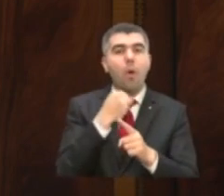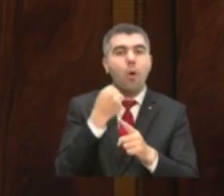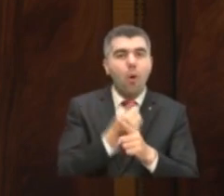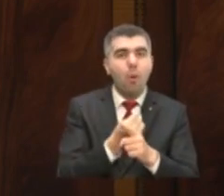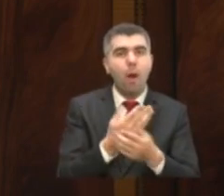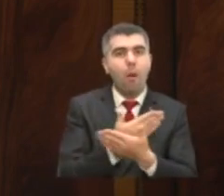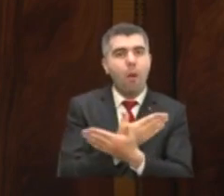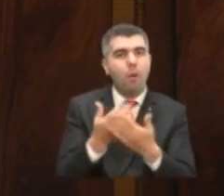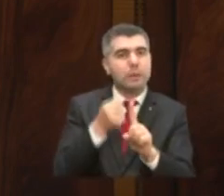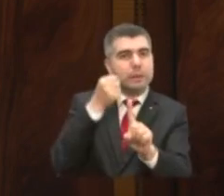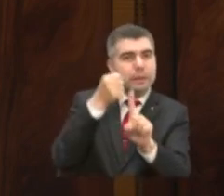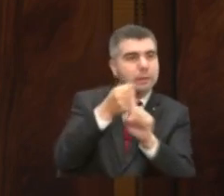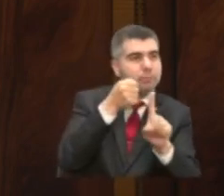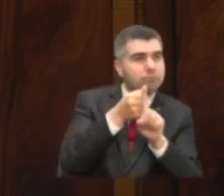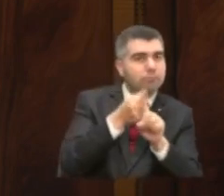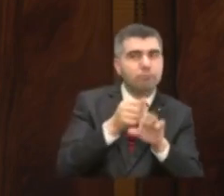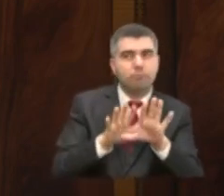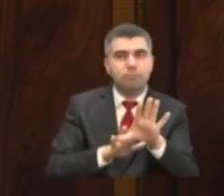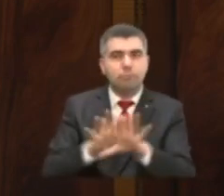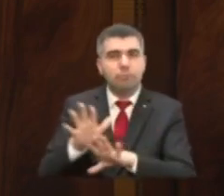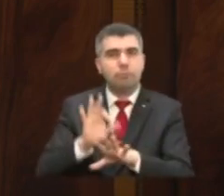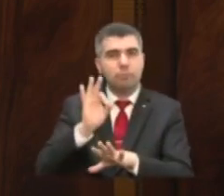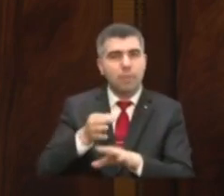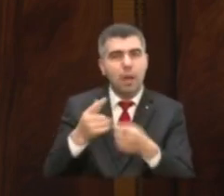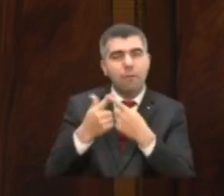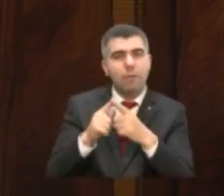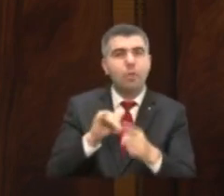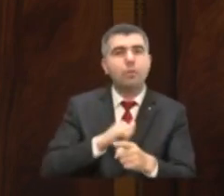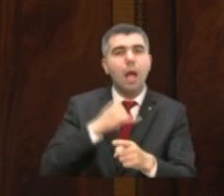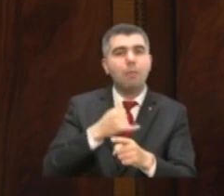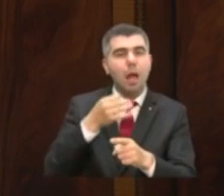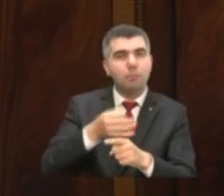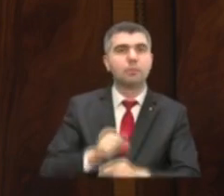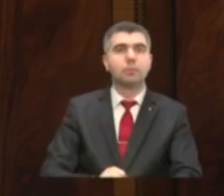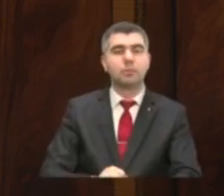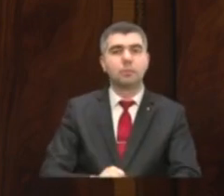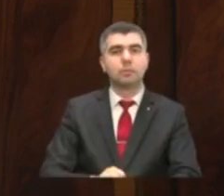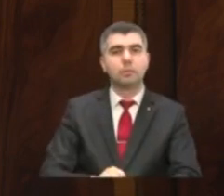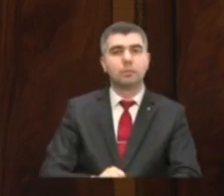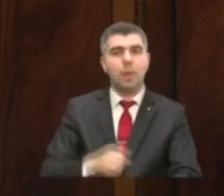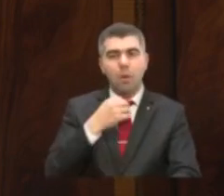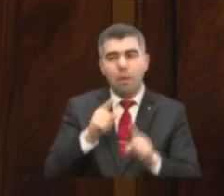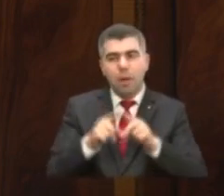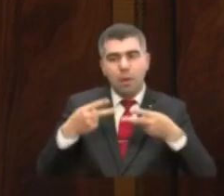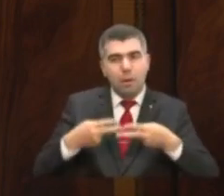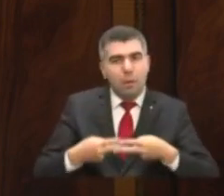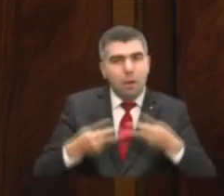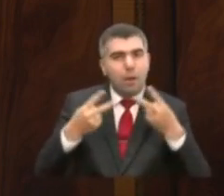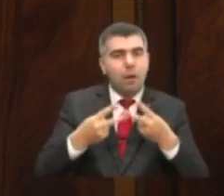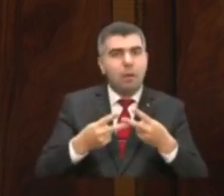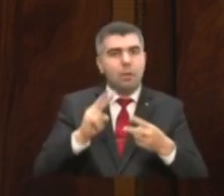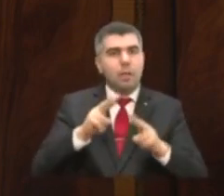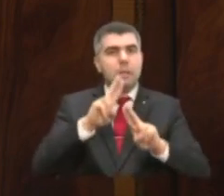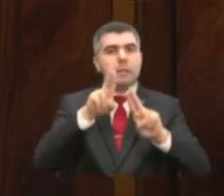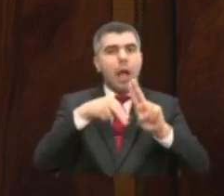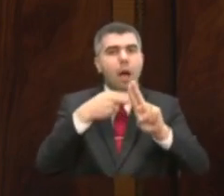الأولى، وكانت كل خطبكم تنصب على إيلاء الشباب أهمية خاصة، بل وتقدمون وعودا بوضع حلول وإجابات